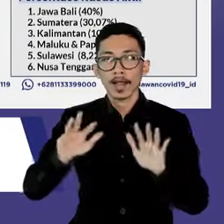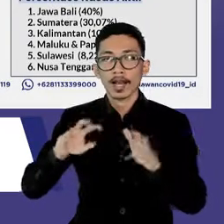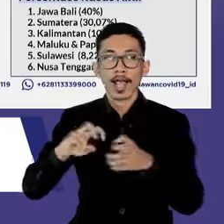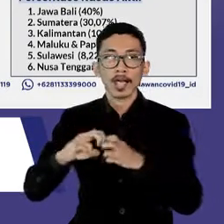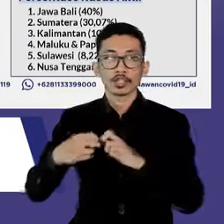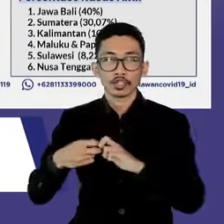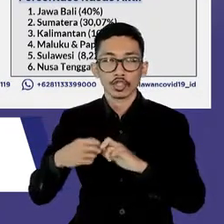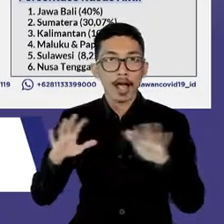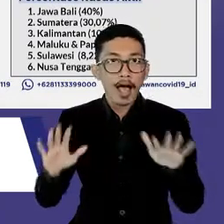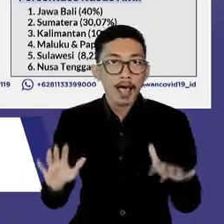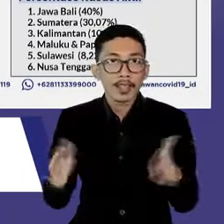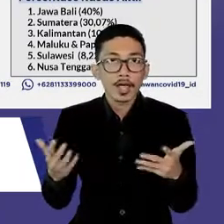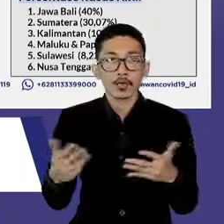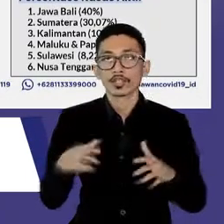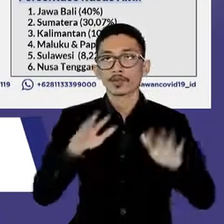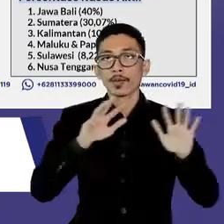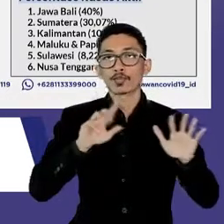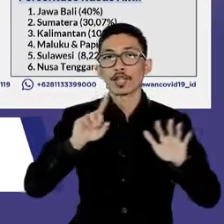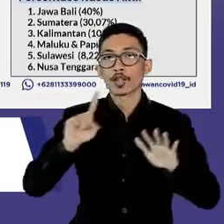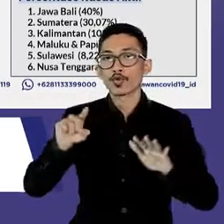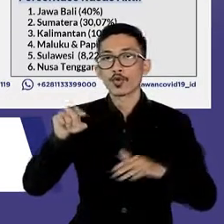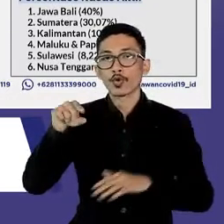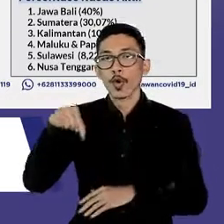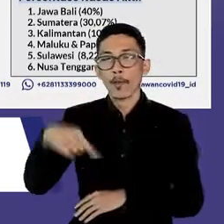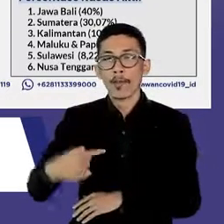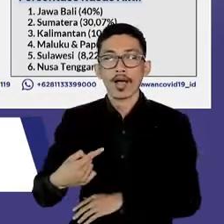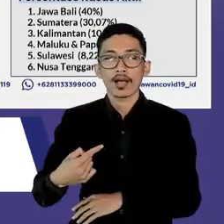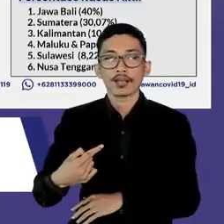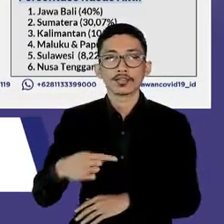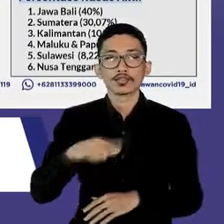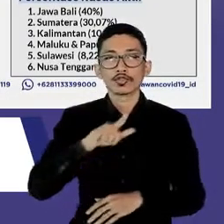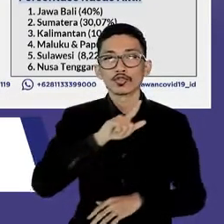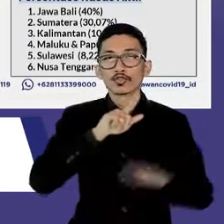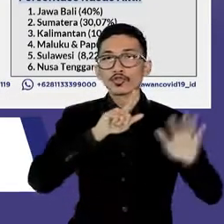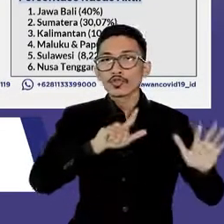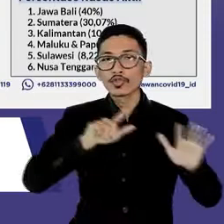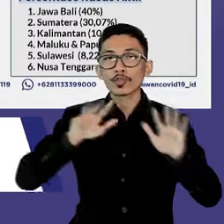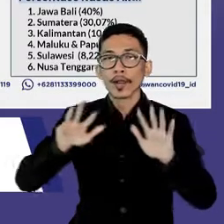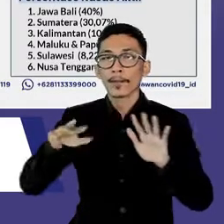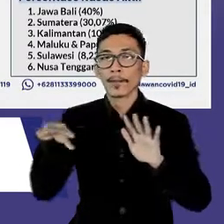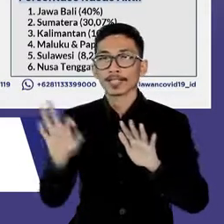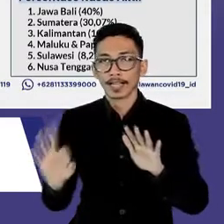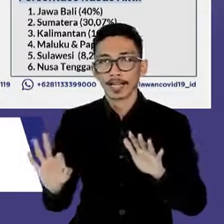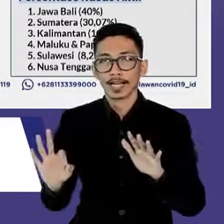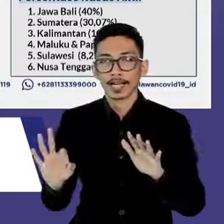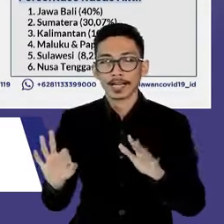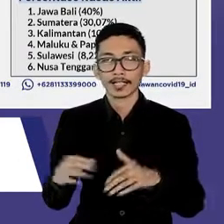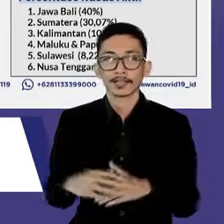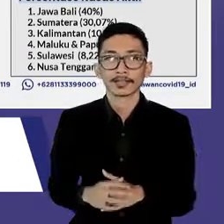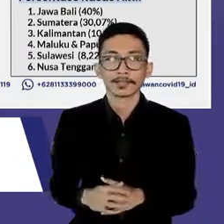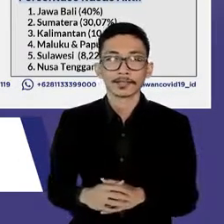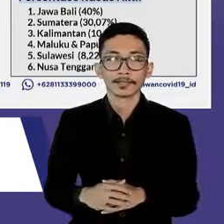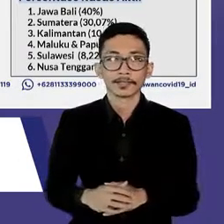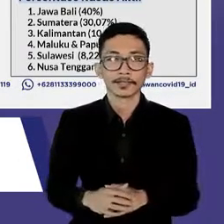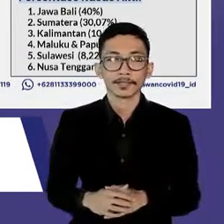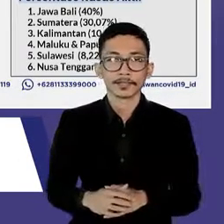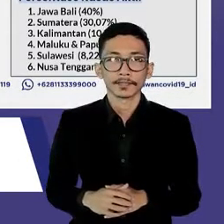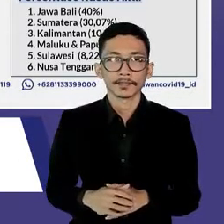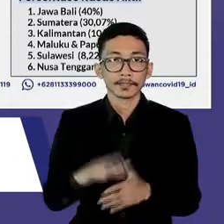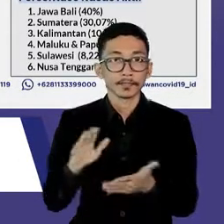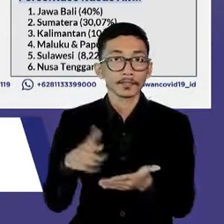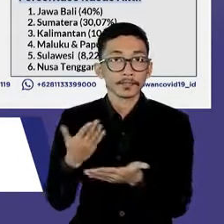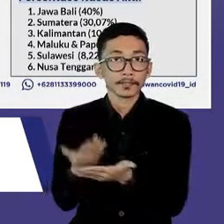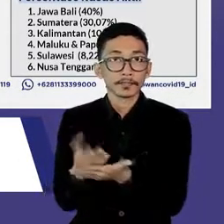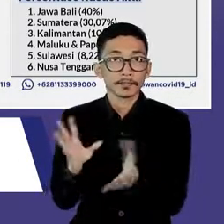atau 91,7 puluh sembilan persen dari total kasus positif sedangkan kematiannya